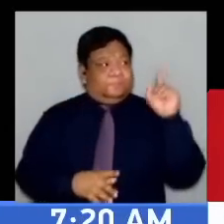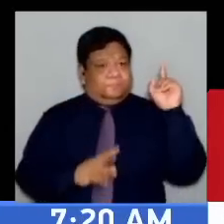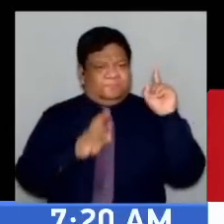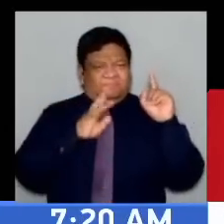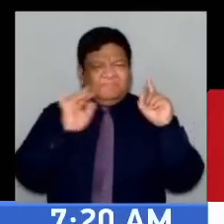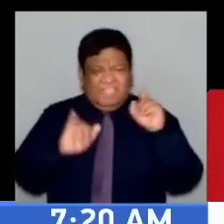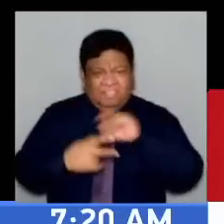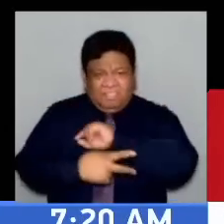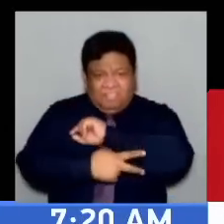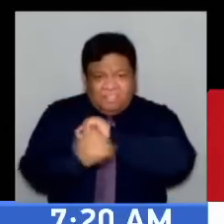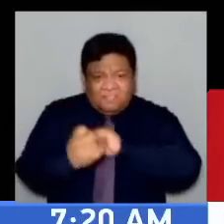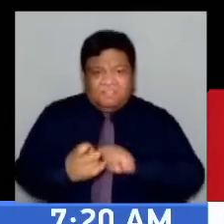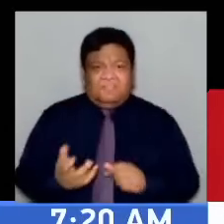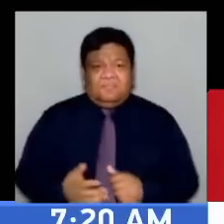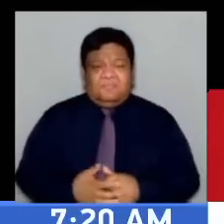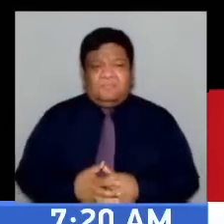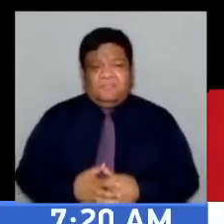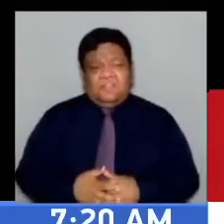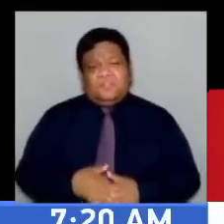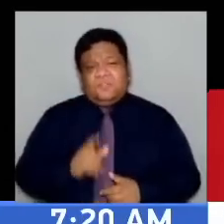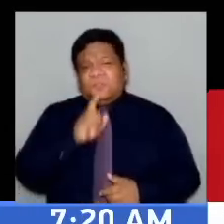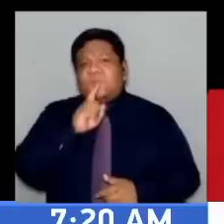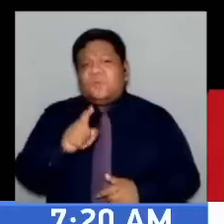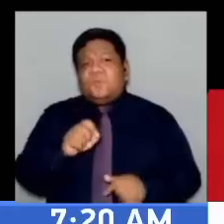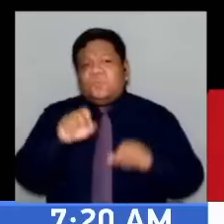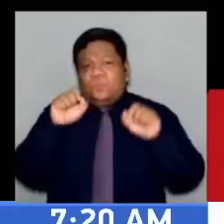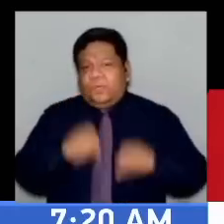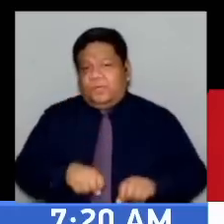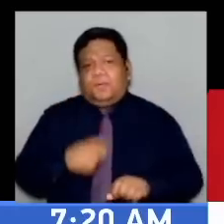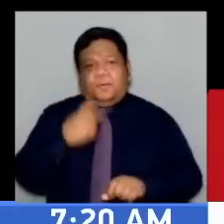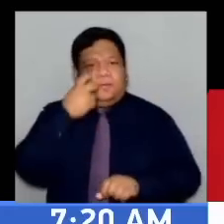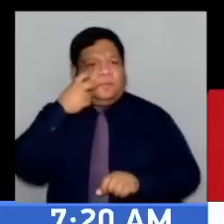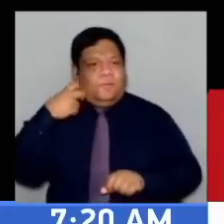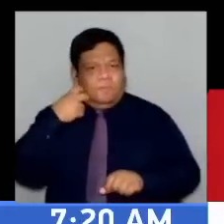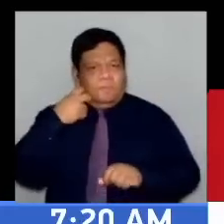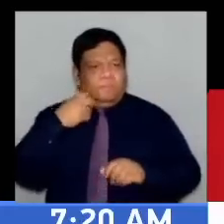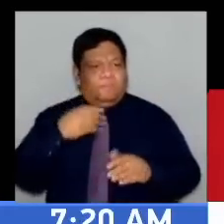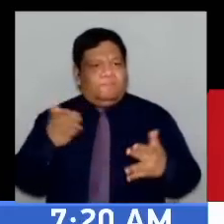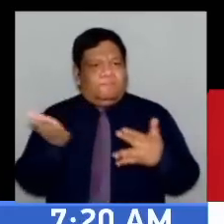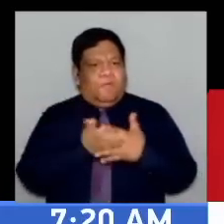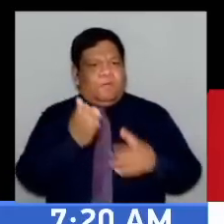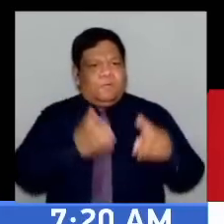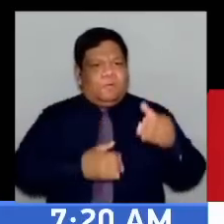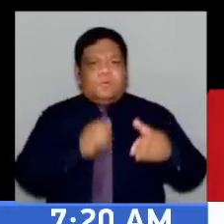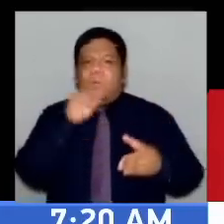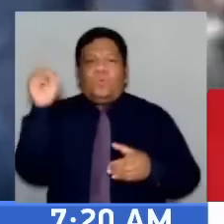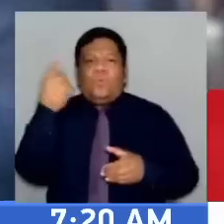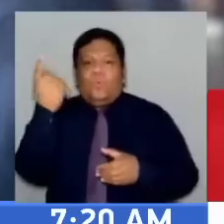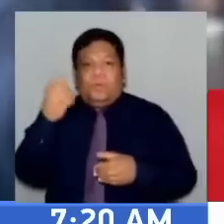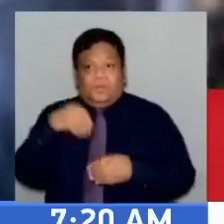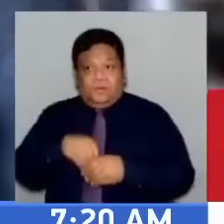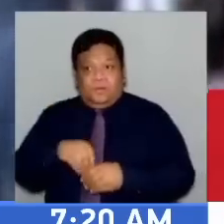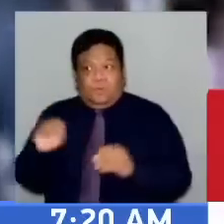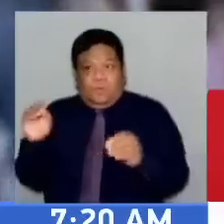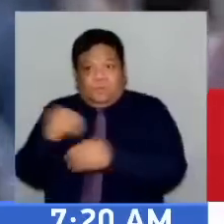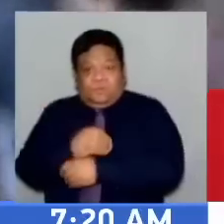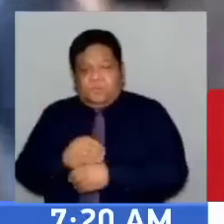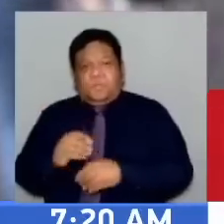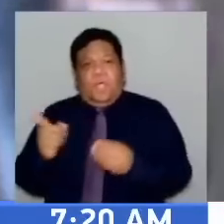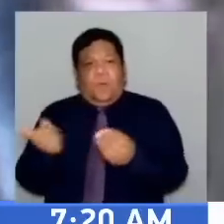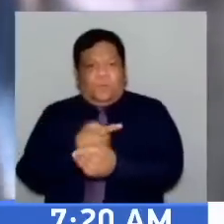possible criminal liability yon, hindi lang administrative. Kasi yon lantaran eh. Mula nitong